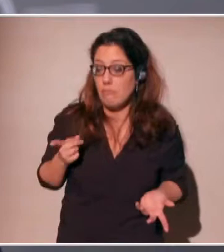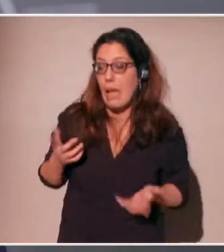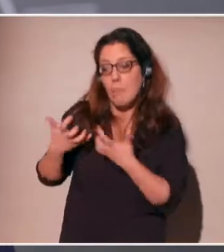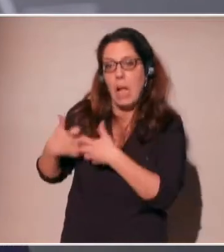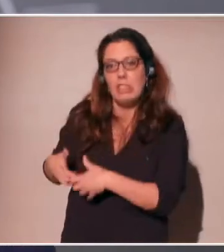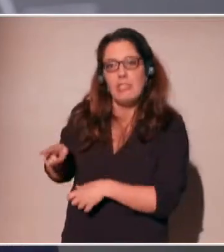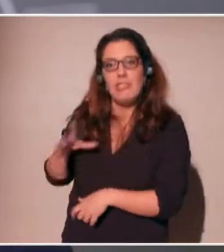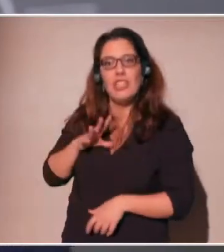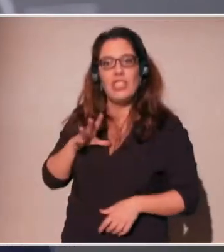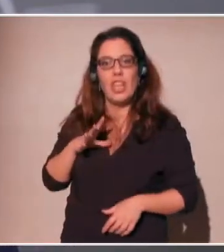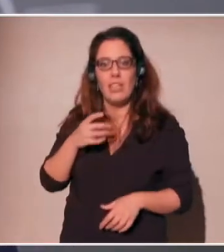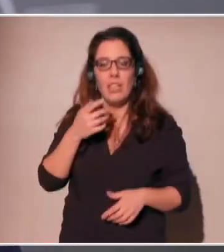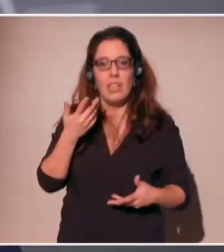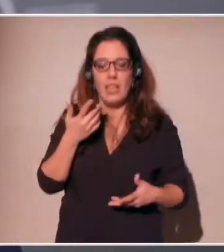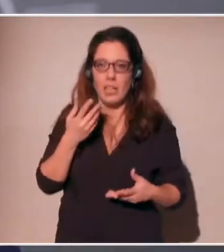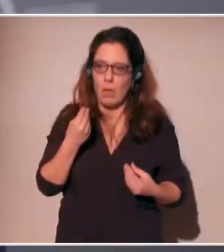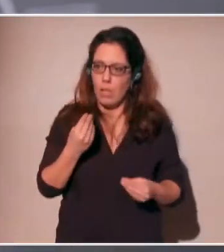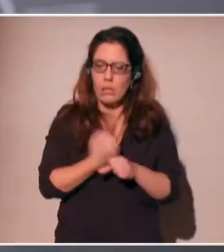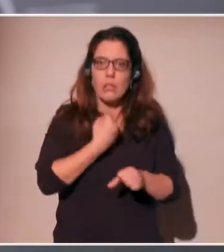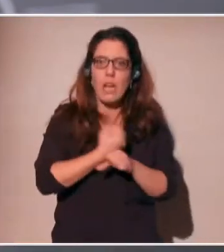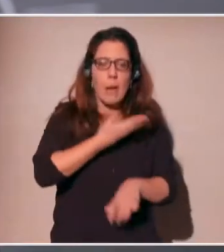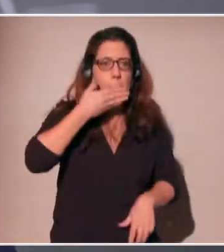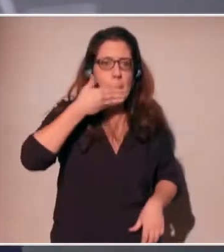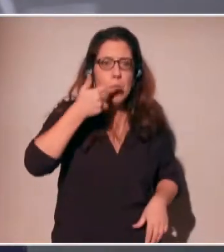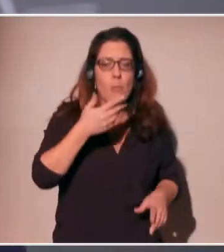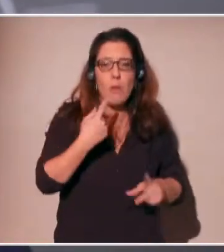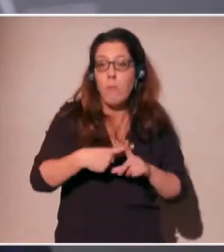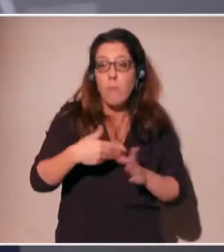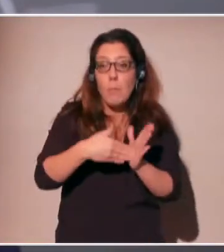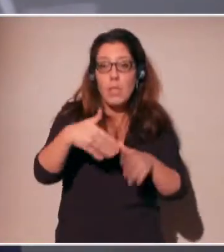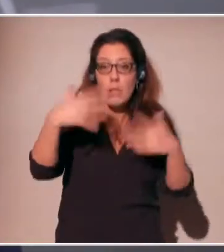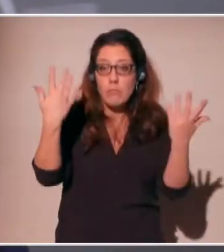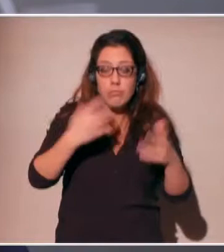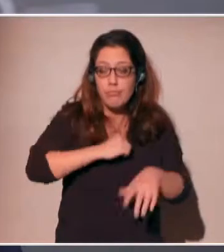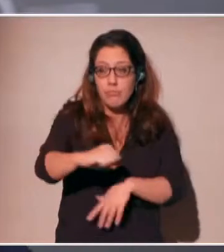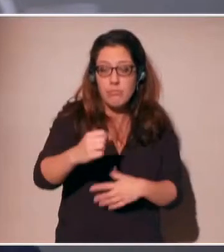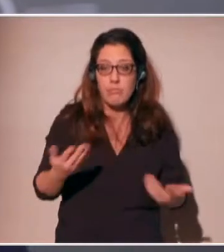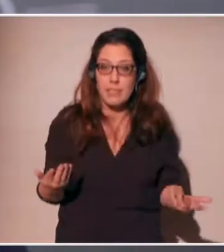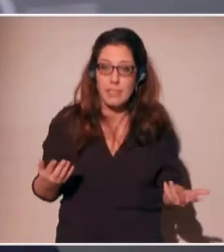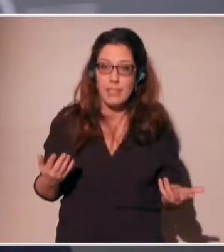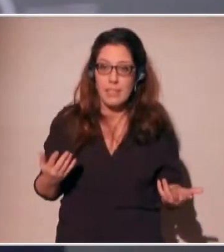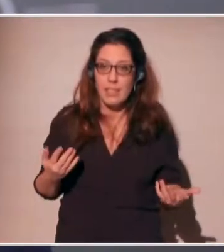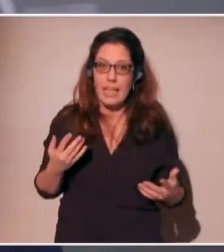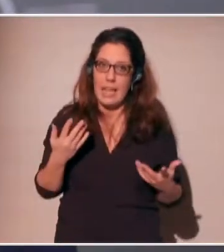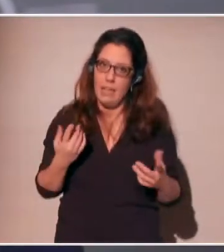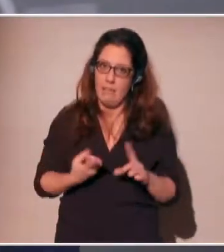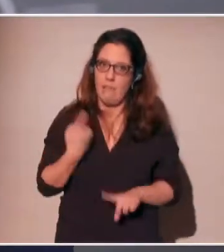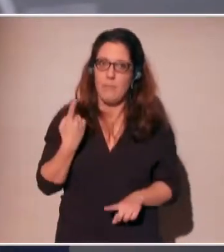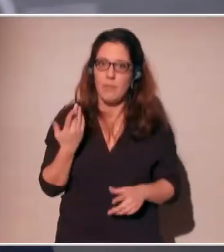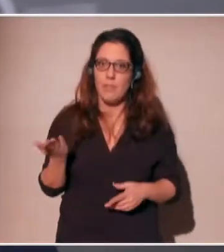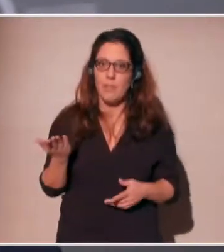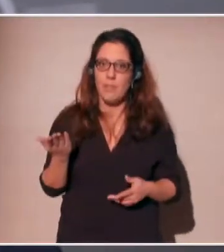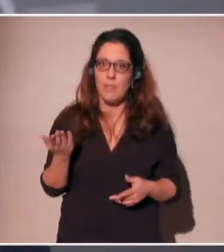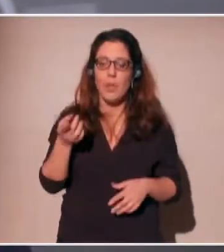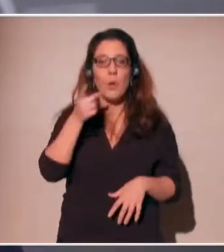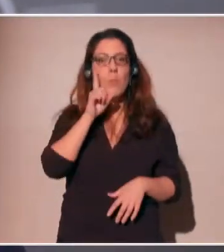J'ai amélioré ma productivité, je l'ai multipliée par 1000. Et je crois que ça, c'est très important. Parce